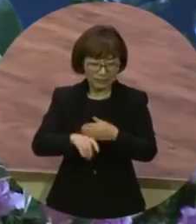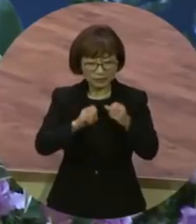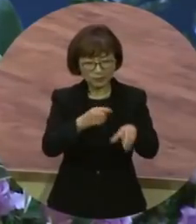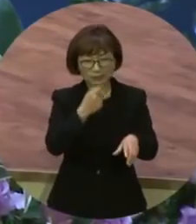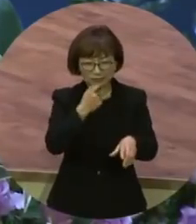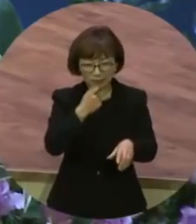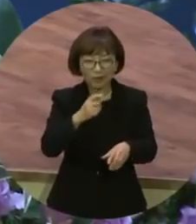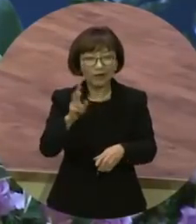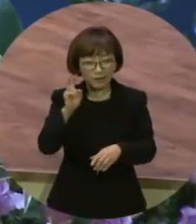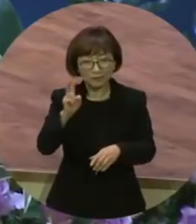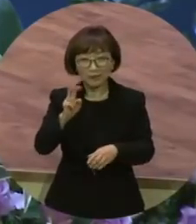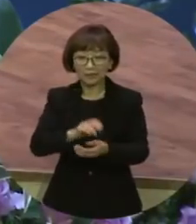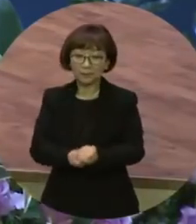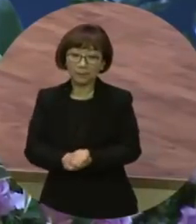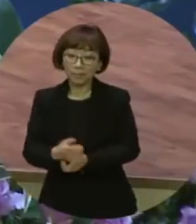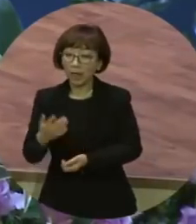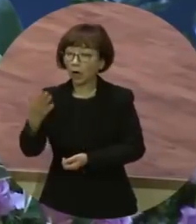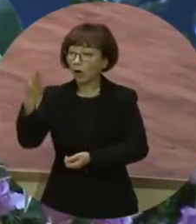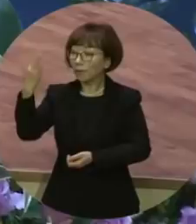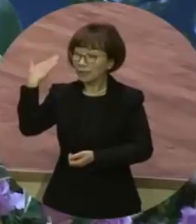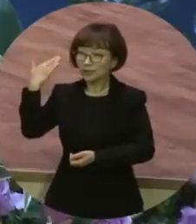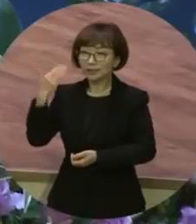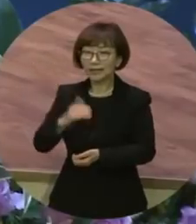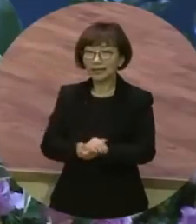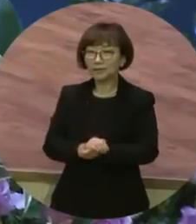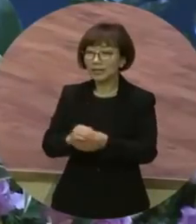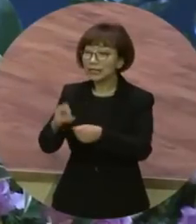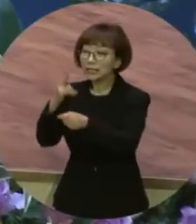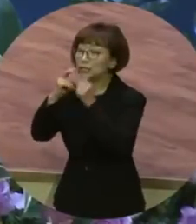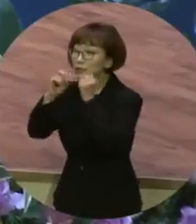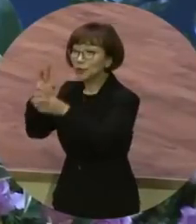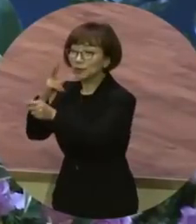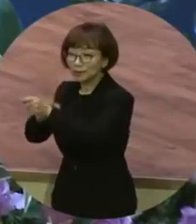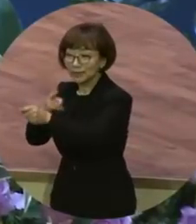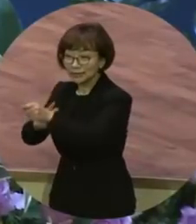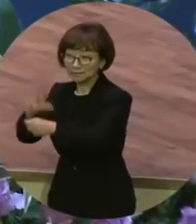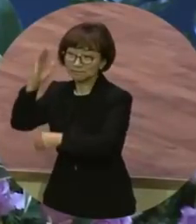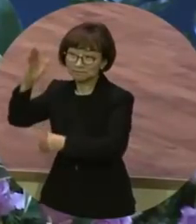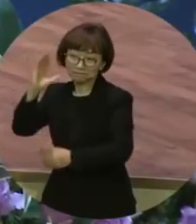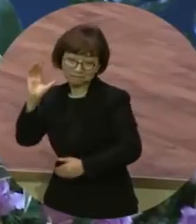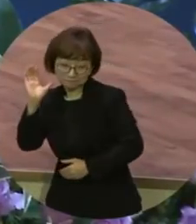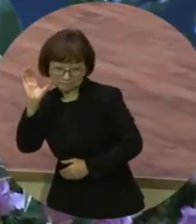저희 청년부 특강을 기도해 대주시면서 이렇게 말씀하시더라고요. 우리는 주로